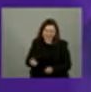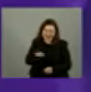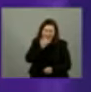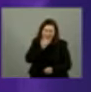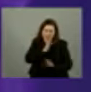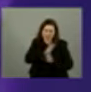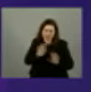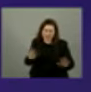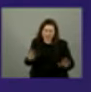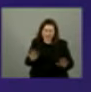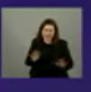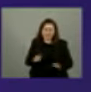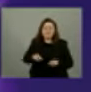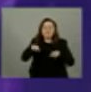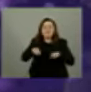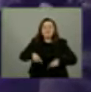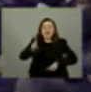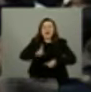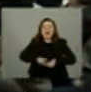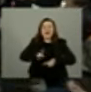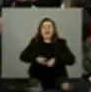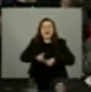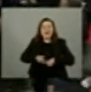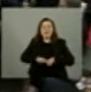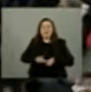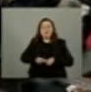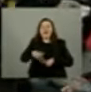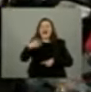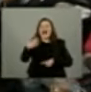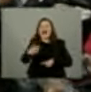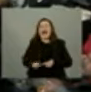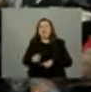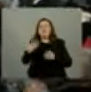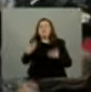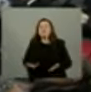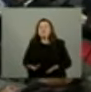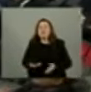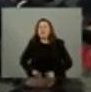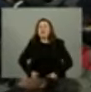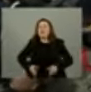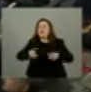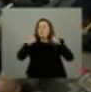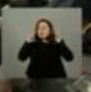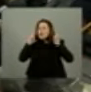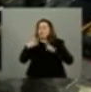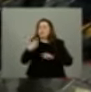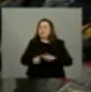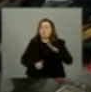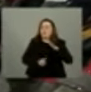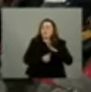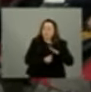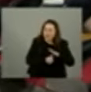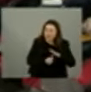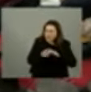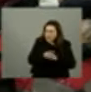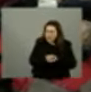την έννοια του αν συνειδητοποιούν τα ιστορικά στελέχη του ΣΥΡΙΖΑ που βρίσκονται μέσα στο ΣΥΡΙΖΑ, γιατί κάποια από αυτά